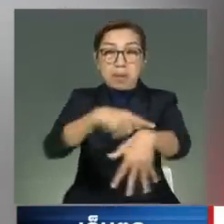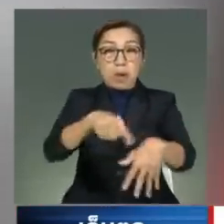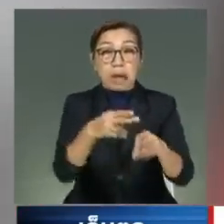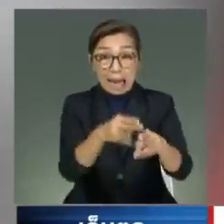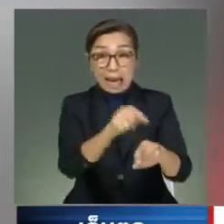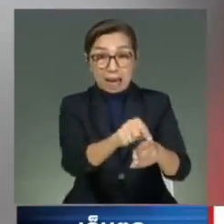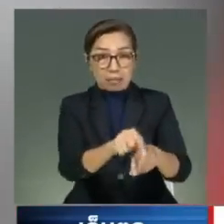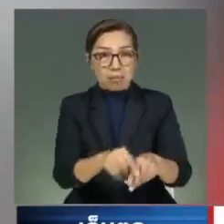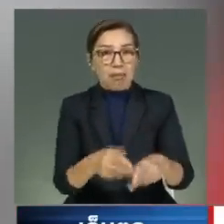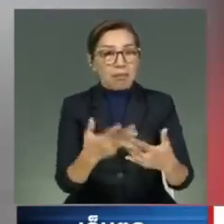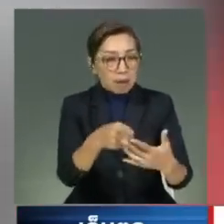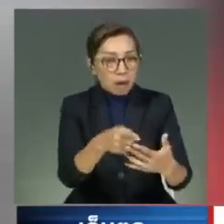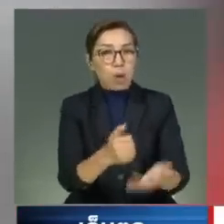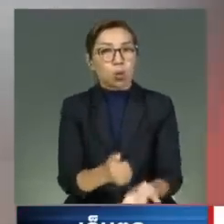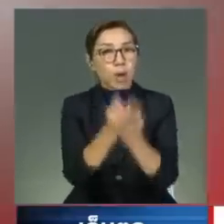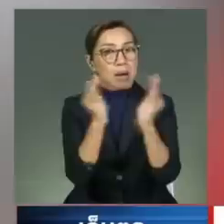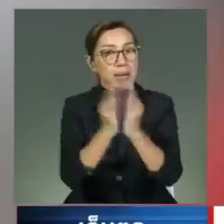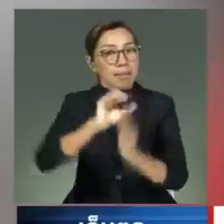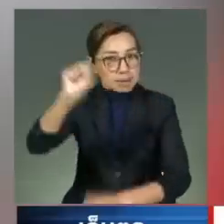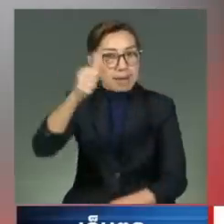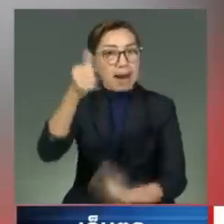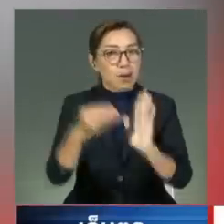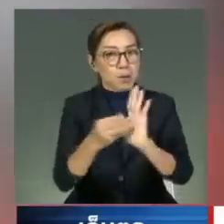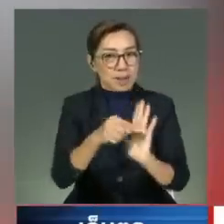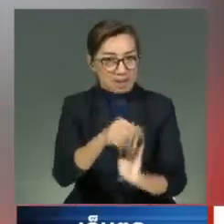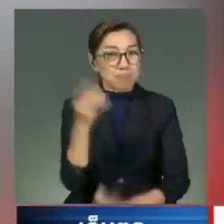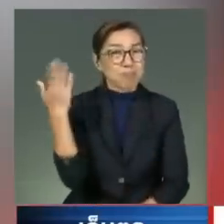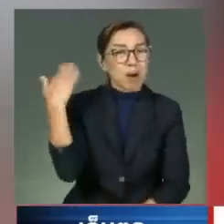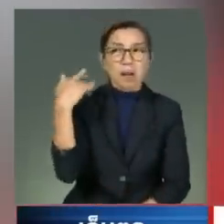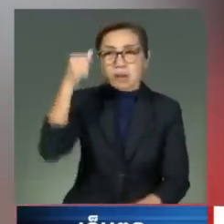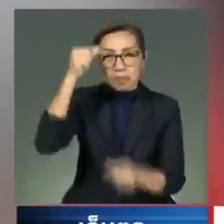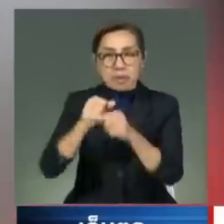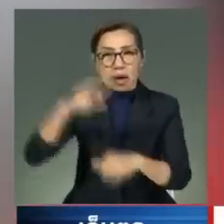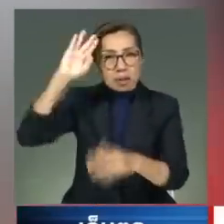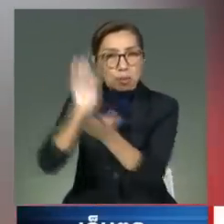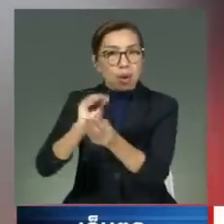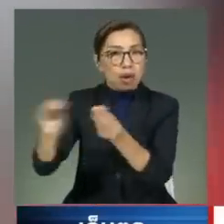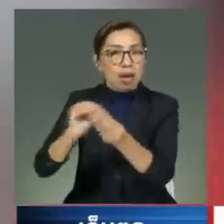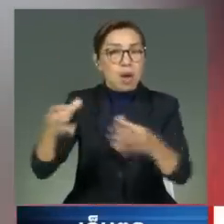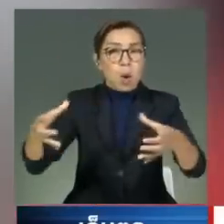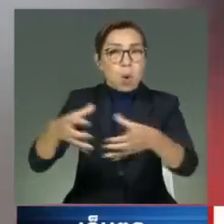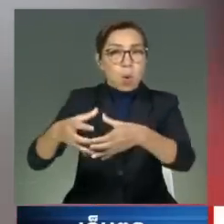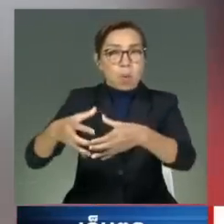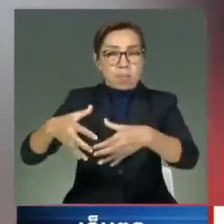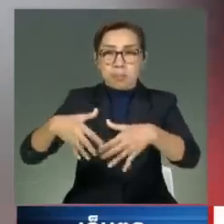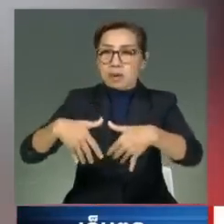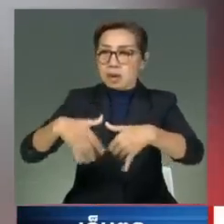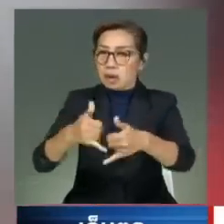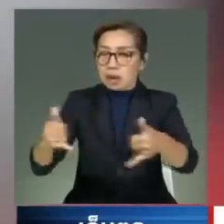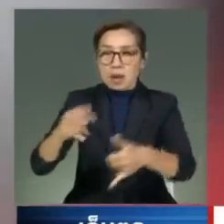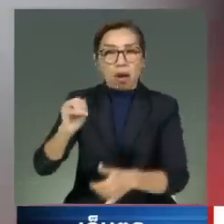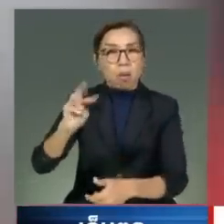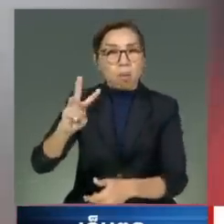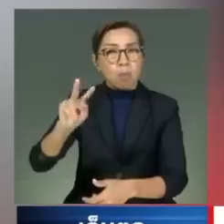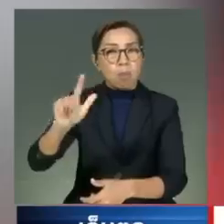มาแล้วและถ้าจำกันได้ตอนนั้นเนี่ยเอ่อคุณเฉลิมหัวหน้าพรรคมวลชนก็เจอพลังทำลายสไลด์